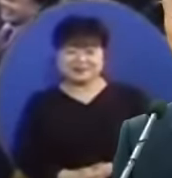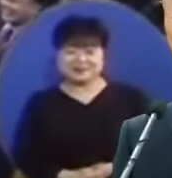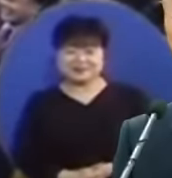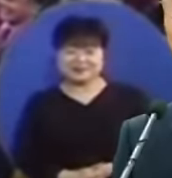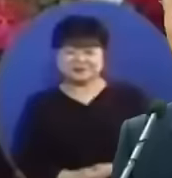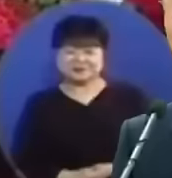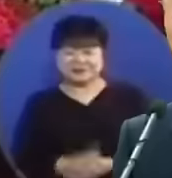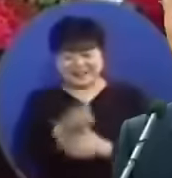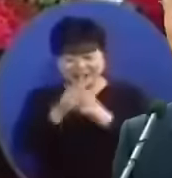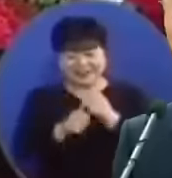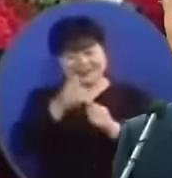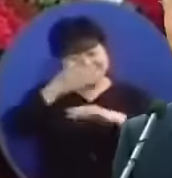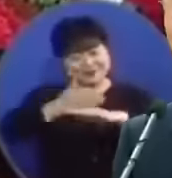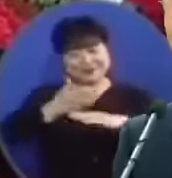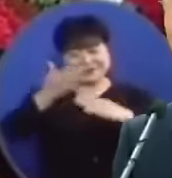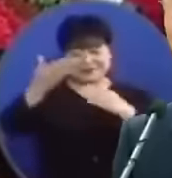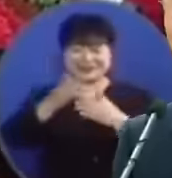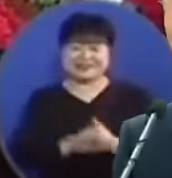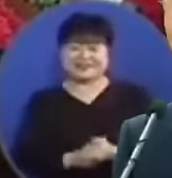하나님 감사합니다.